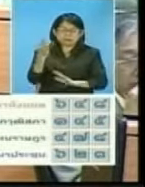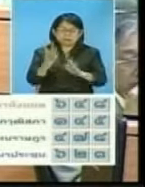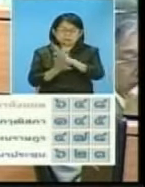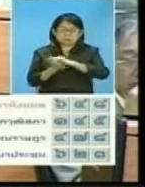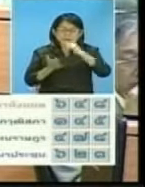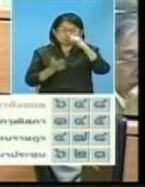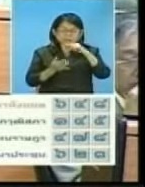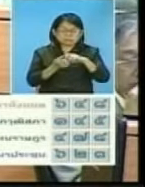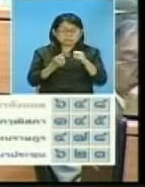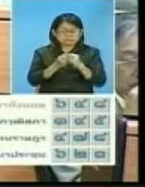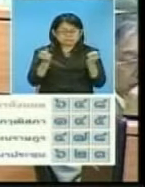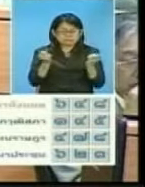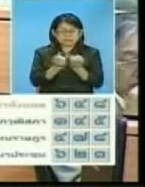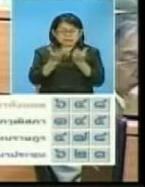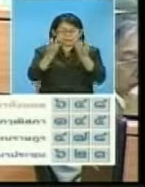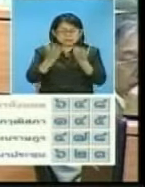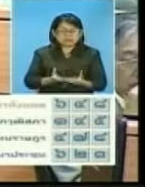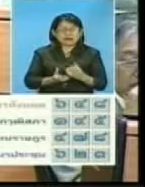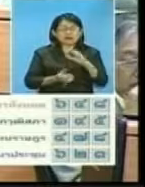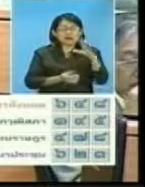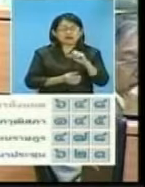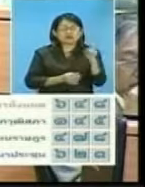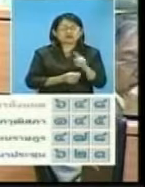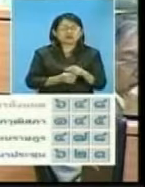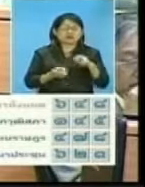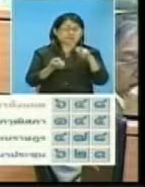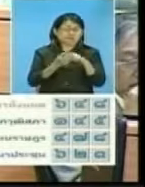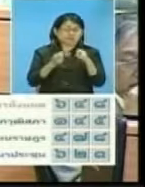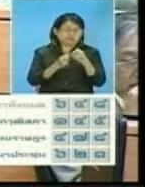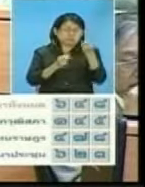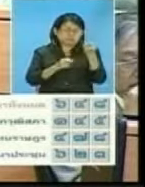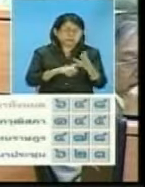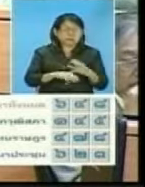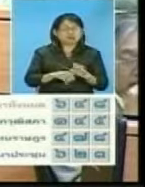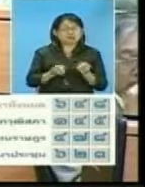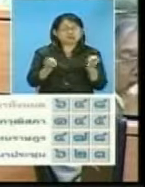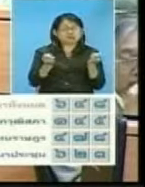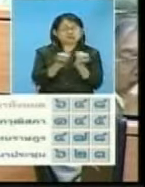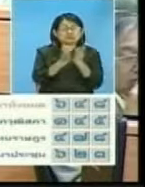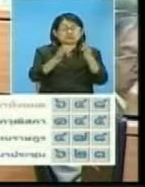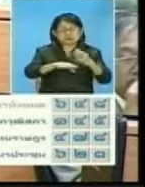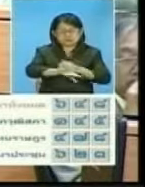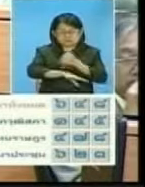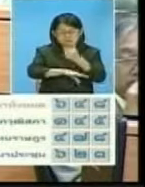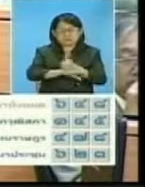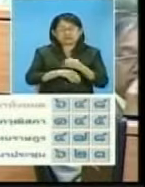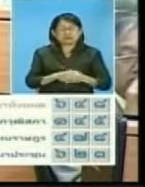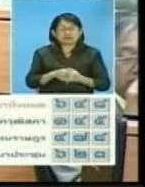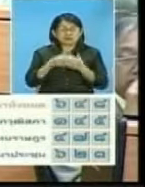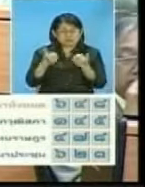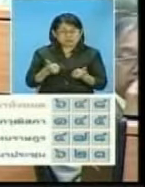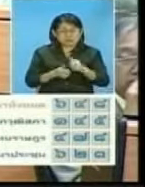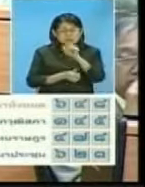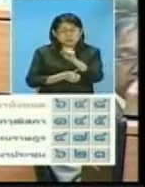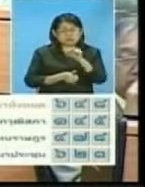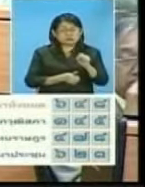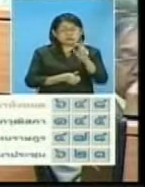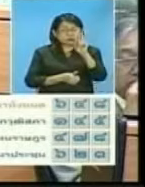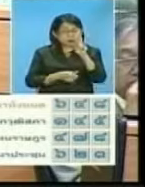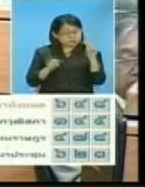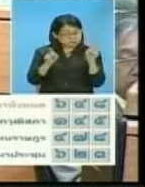งทางอำนาจการเมืองเพราะสสลเนี่ยก็เป็นจุดเริ่มต้นนะฮะที่จะให้เกิดการยอมรับทางประเท